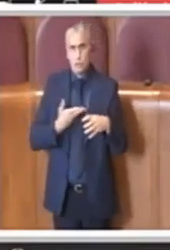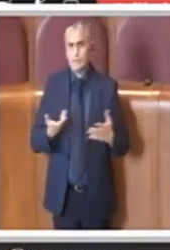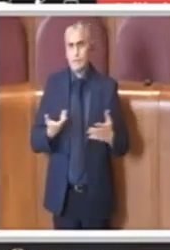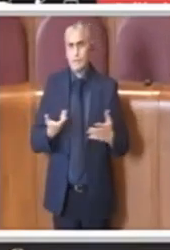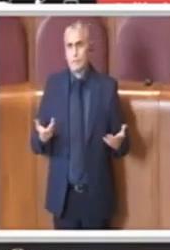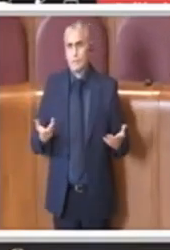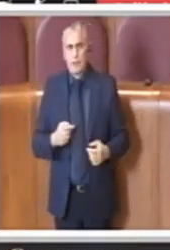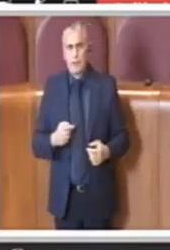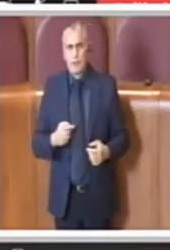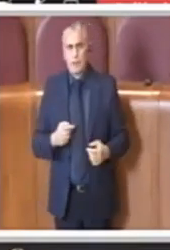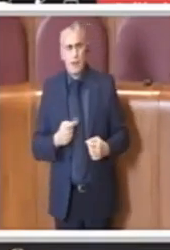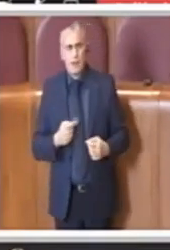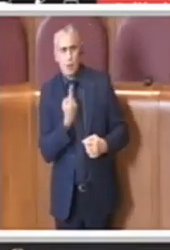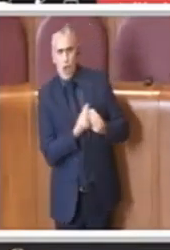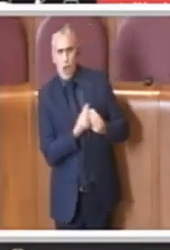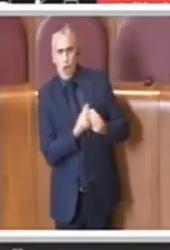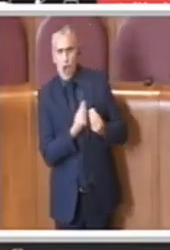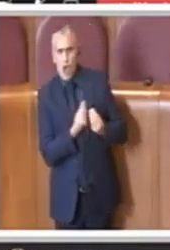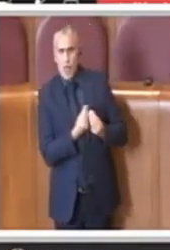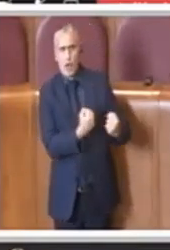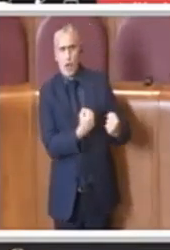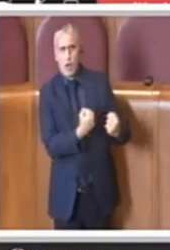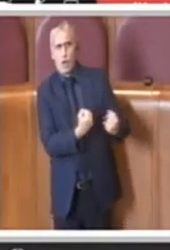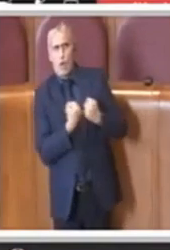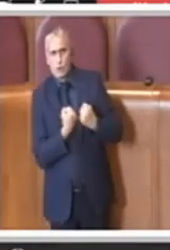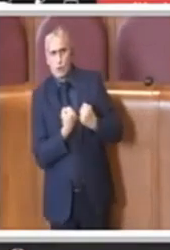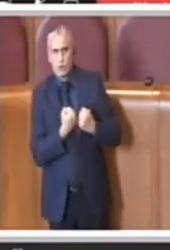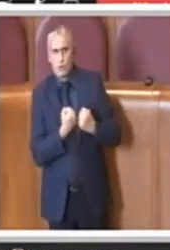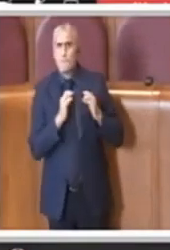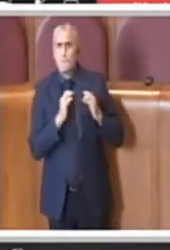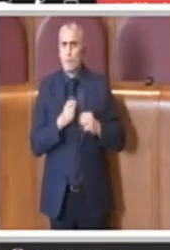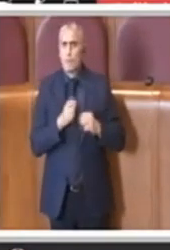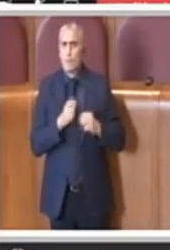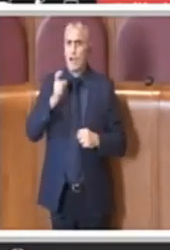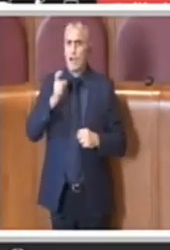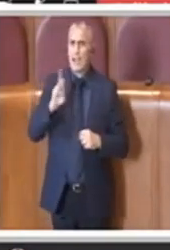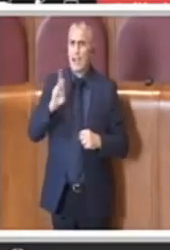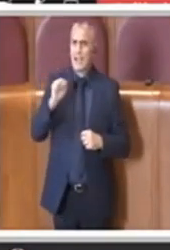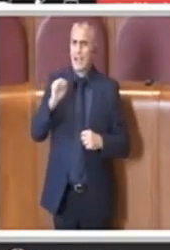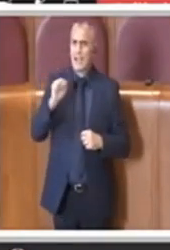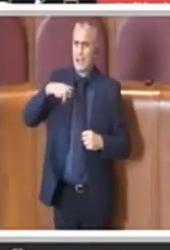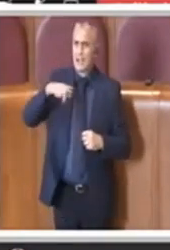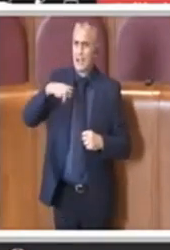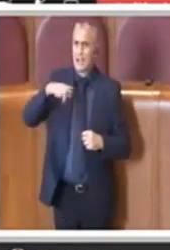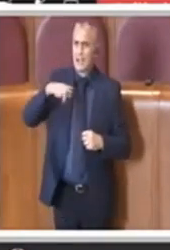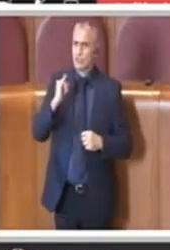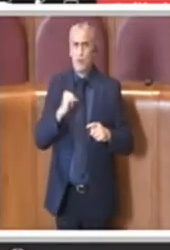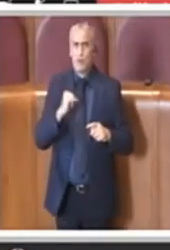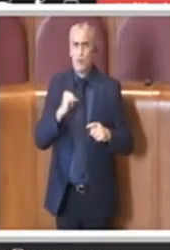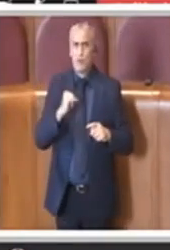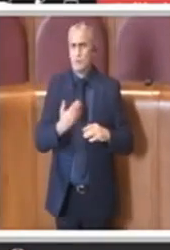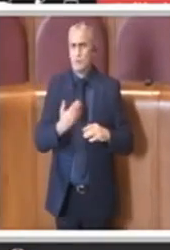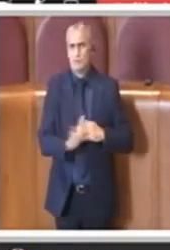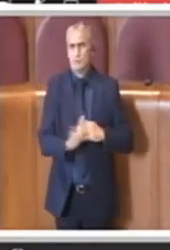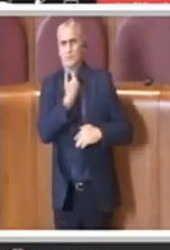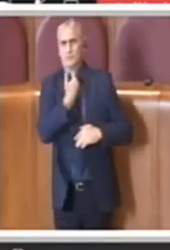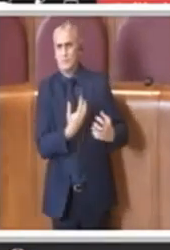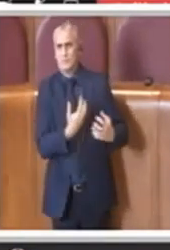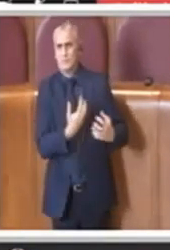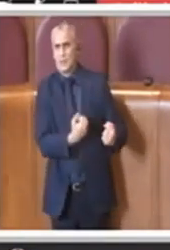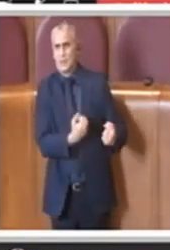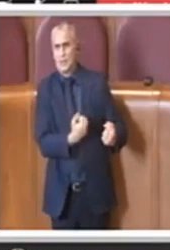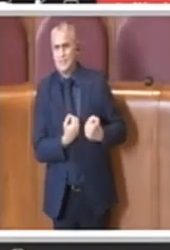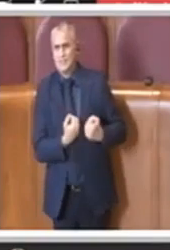attacchi da parte dei miei colleghi, come oggi ho sentito da parte della Grancio, mi fa male, non mi fa